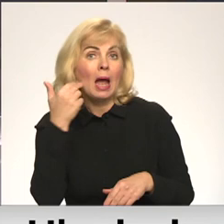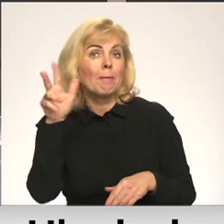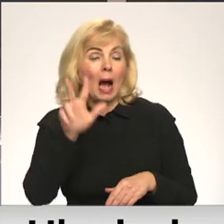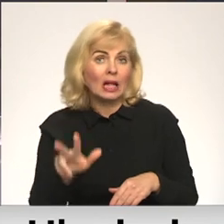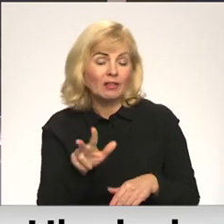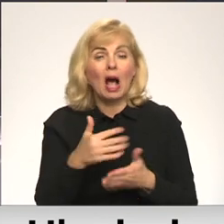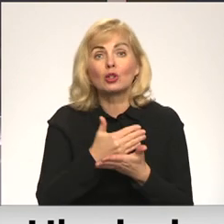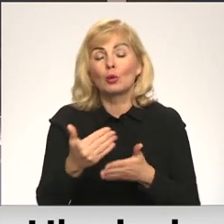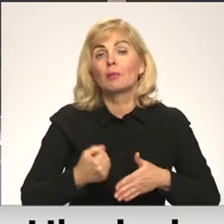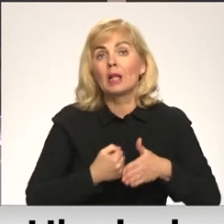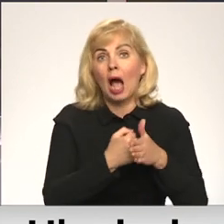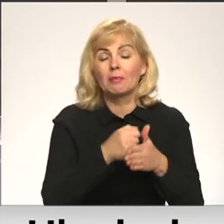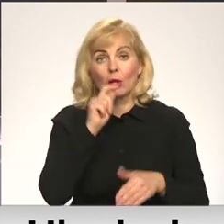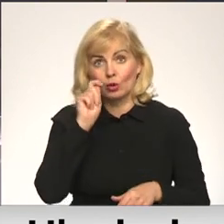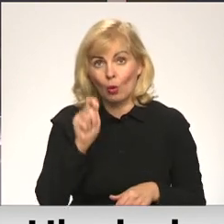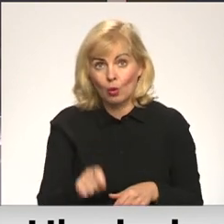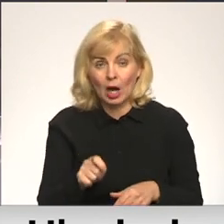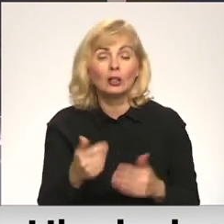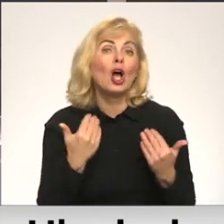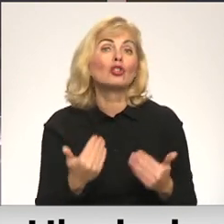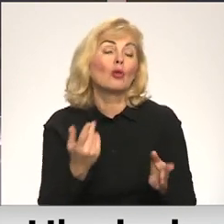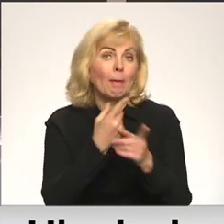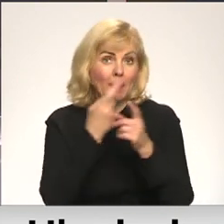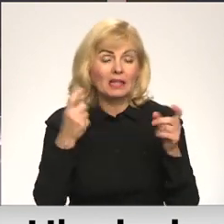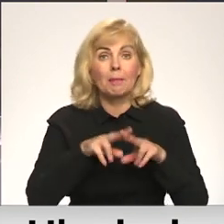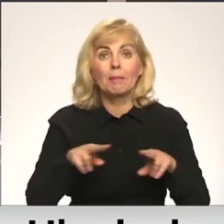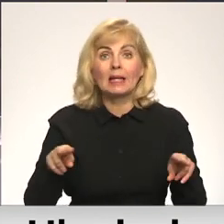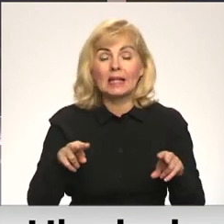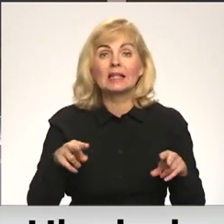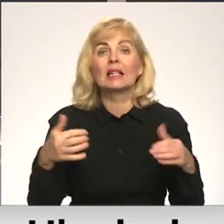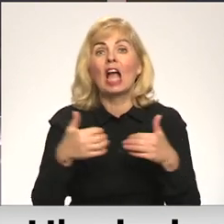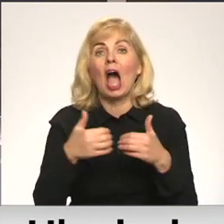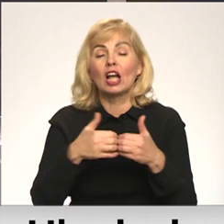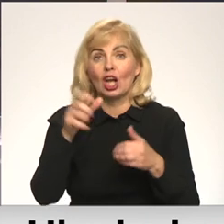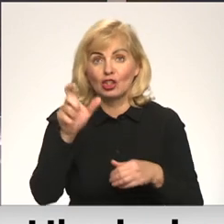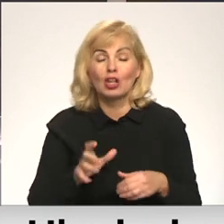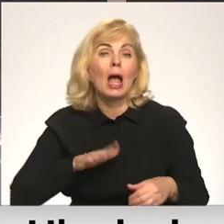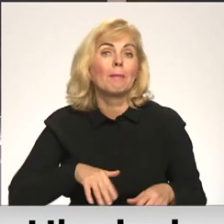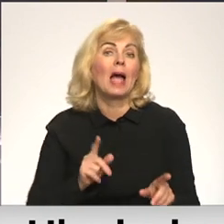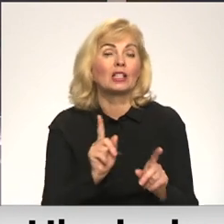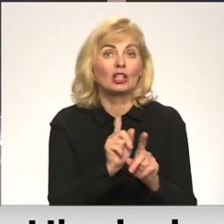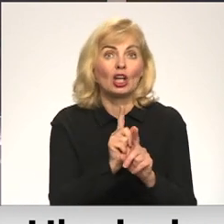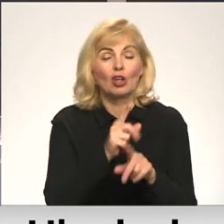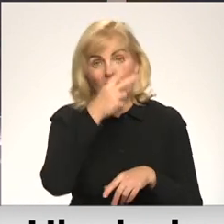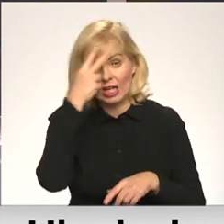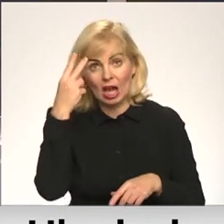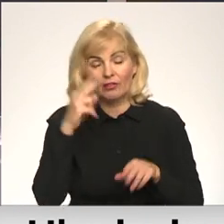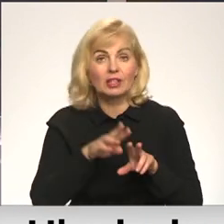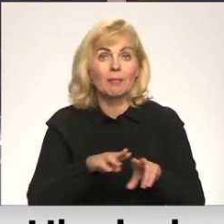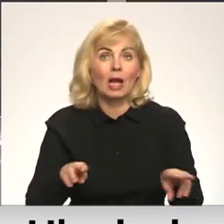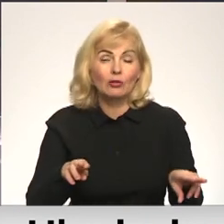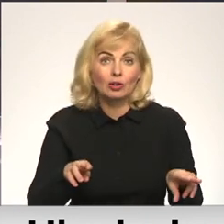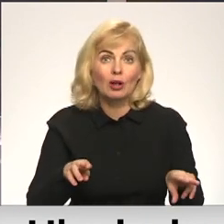valstis turpina atbalstīt Ukrainu. To šodien paziņoja ministra prezidents Krišjāns Kariņš pēc tikšanās ar Lietuvas